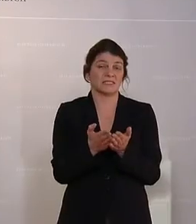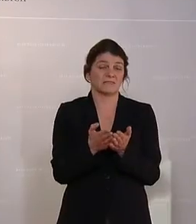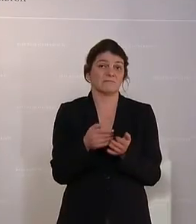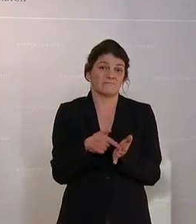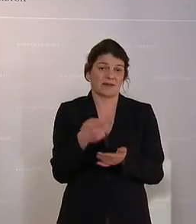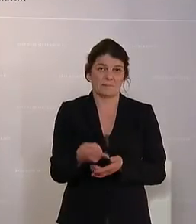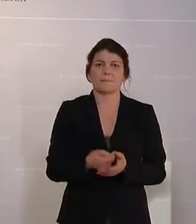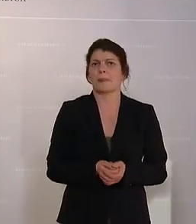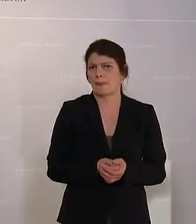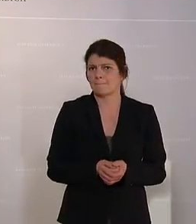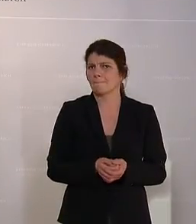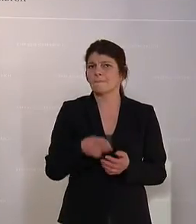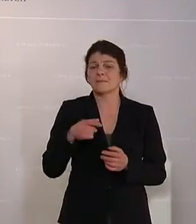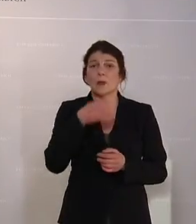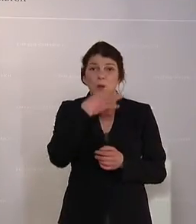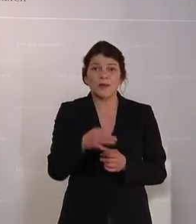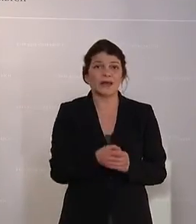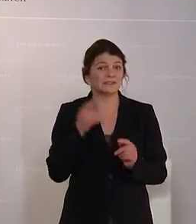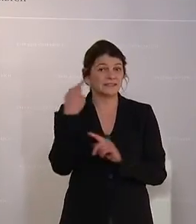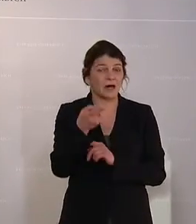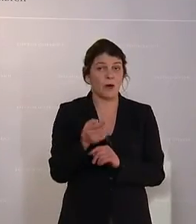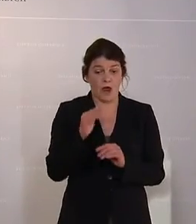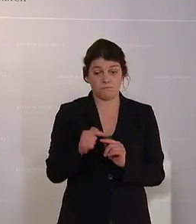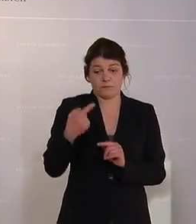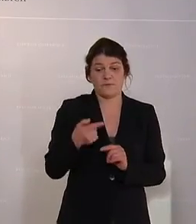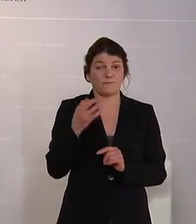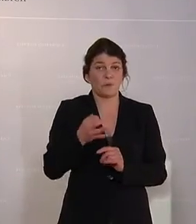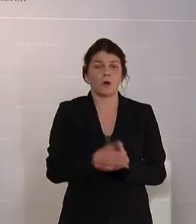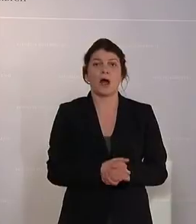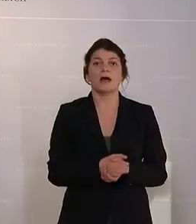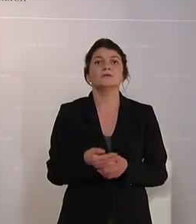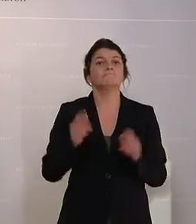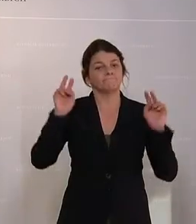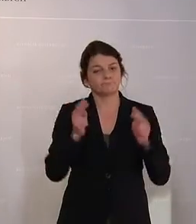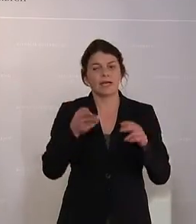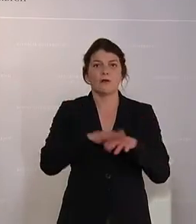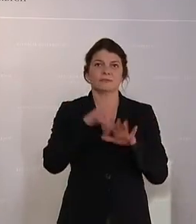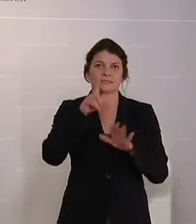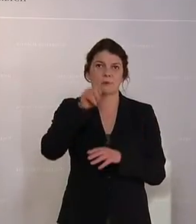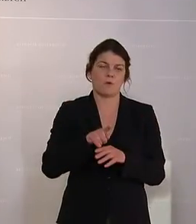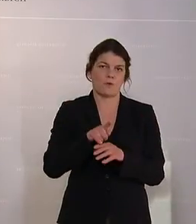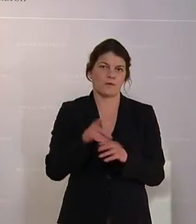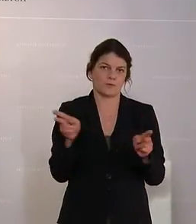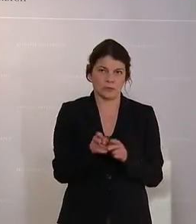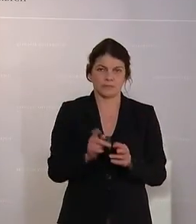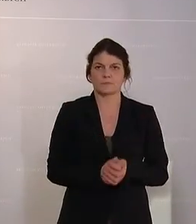geben. Die Gültigkeitsdauer wird ab kommenden Februar auf 7 Monate verkürzt.